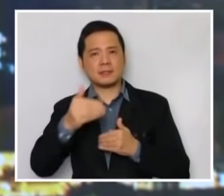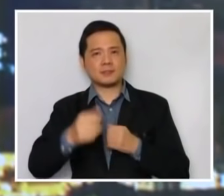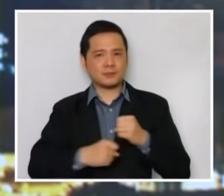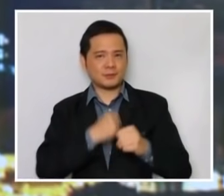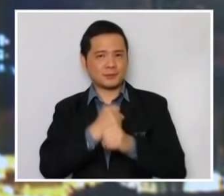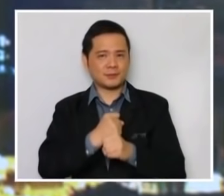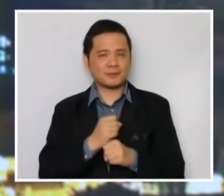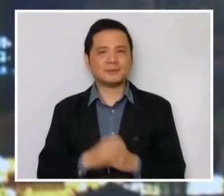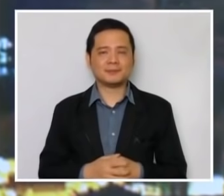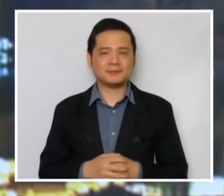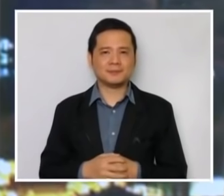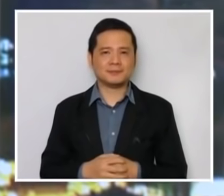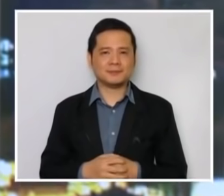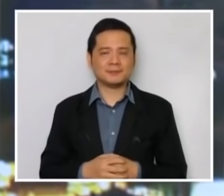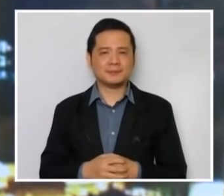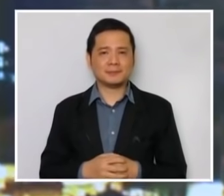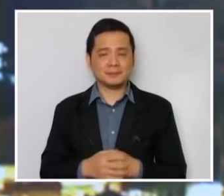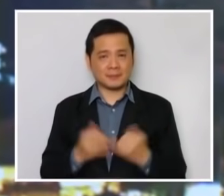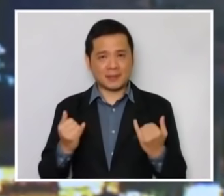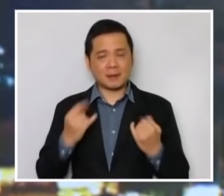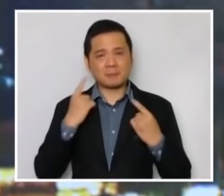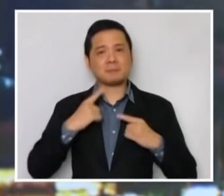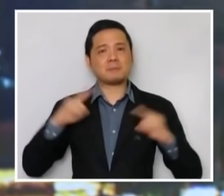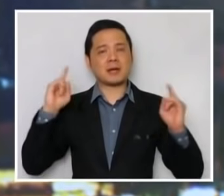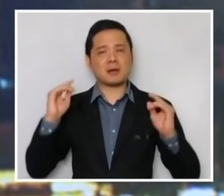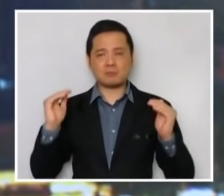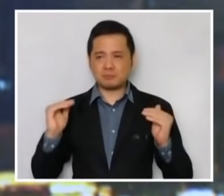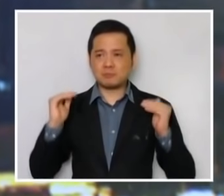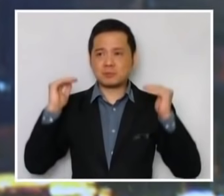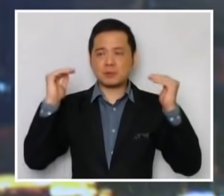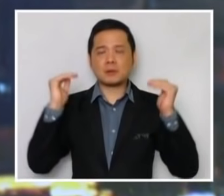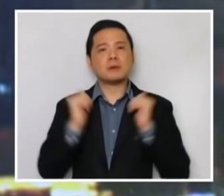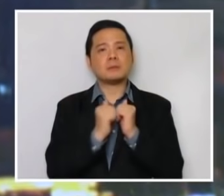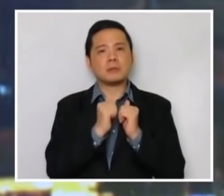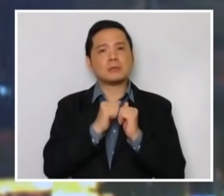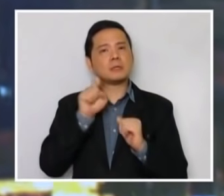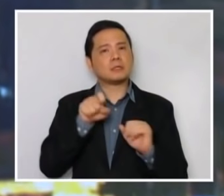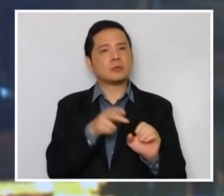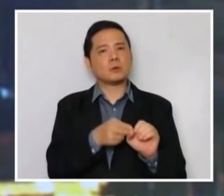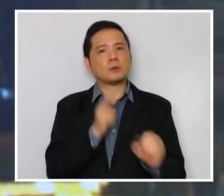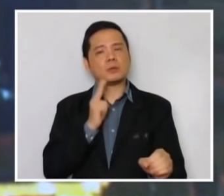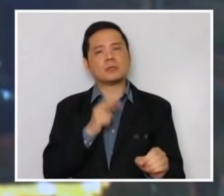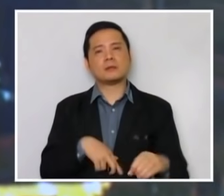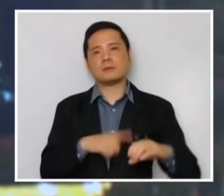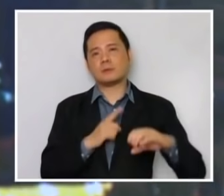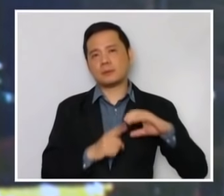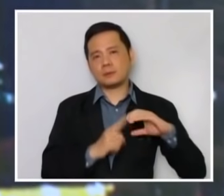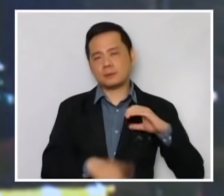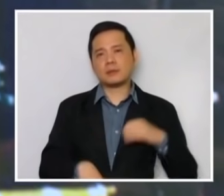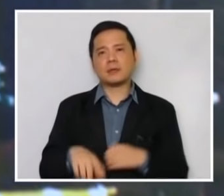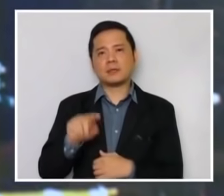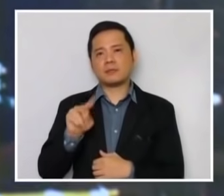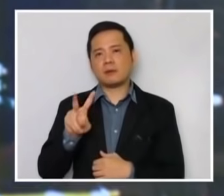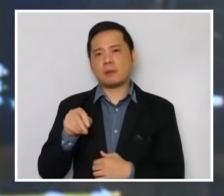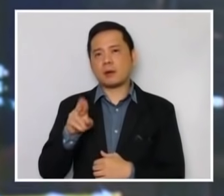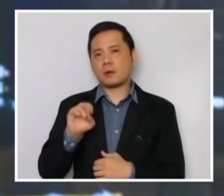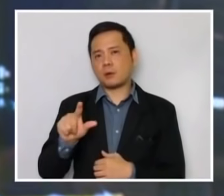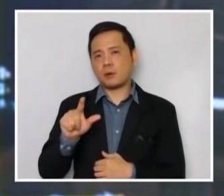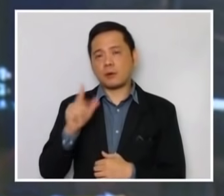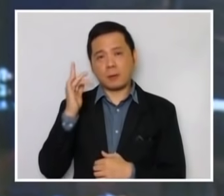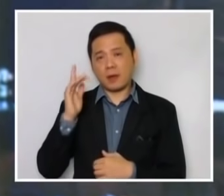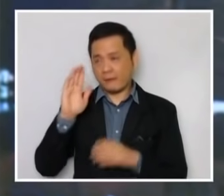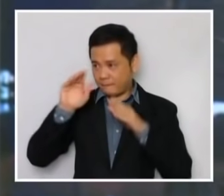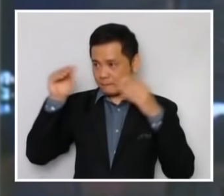At dahil po sa hakbang na ito, kinakailangang iwan ko ang TV Patrol at ang ABS-CBN para ipagpatuloy po ang serbisyo